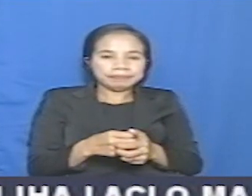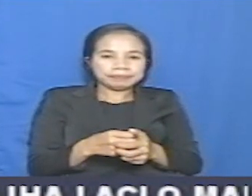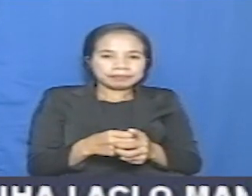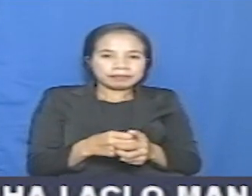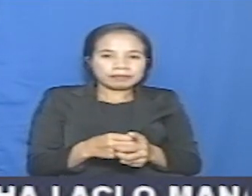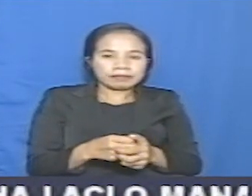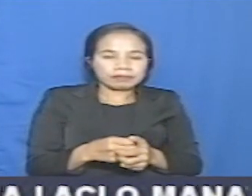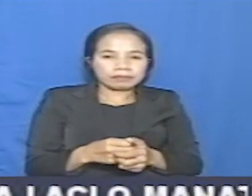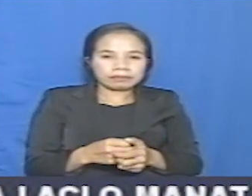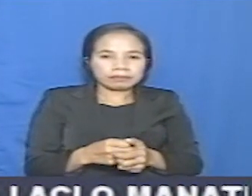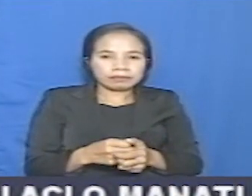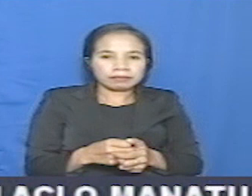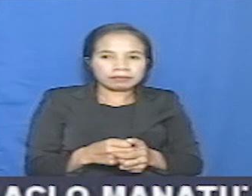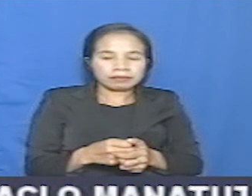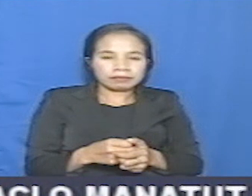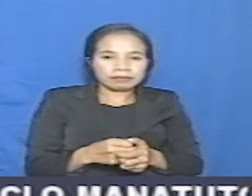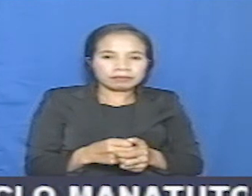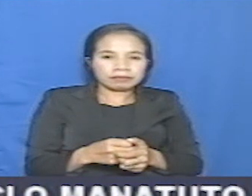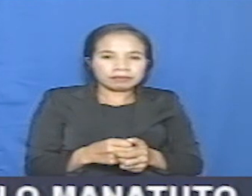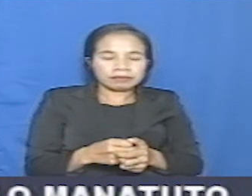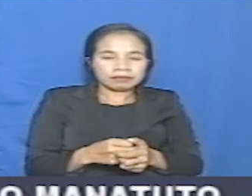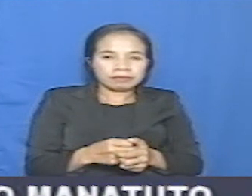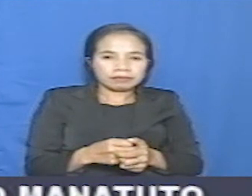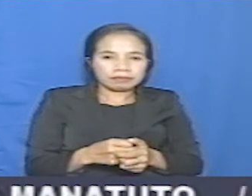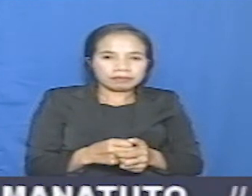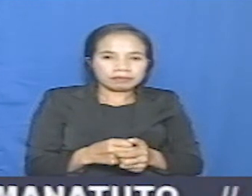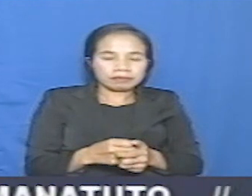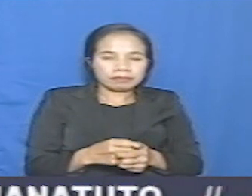audio. Las bebes hace la mata más las